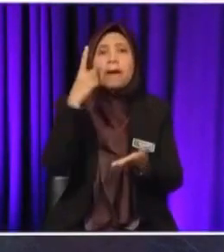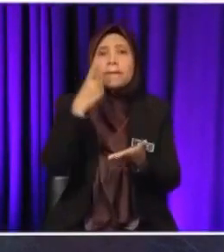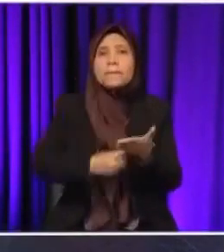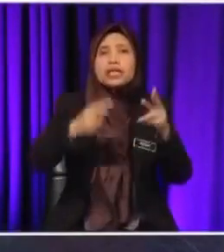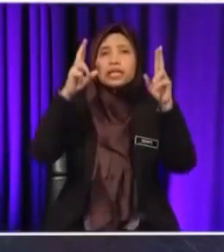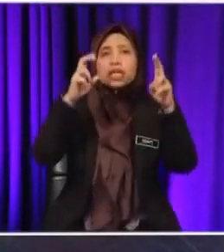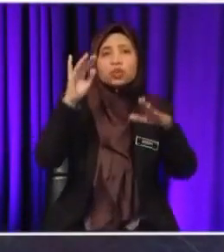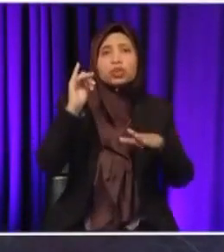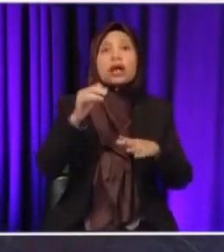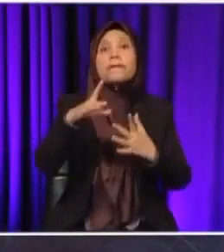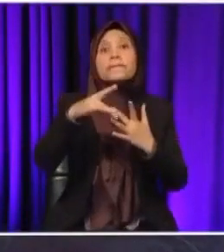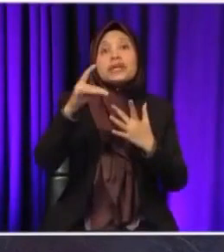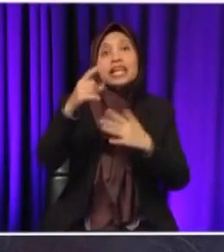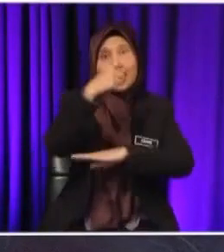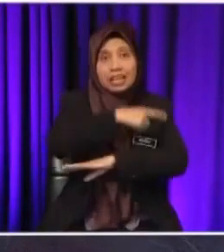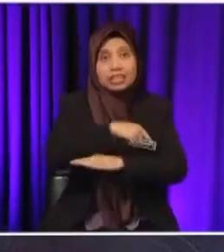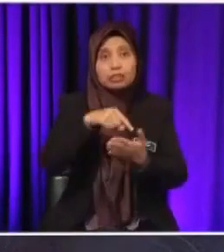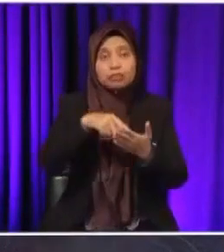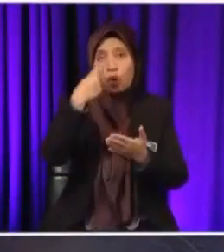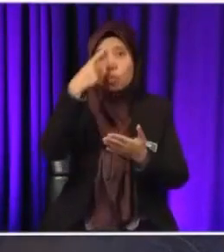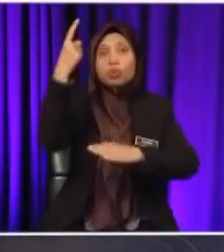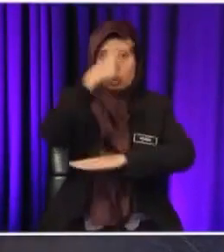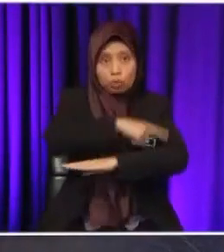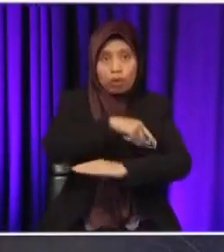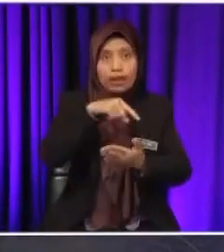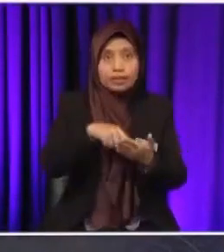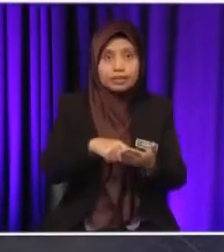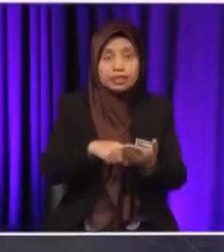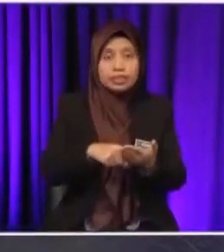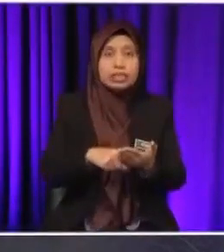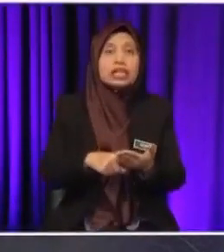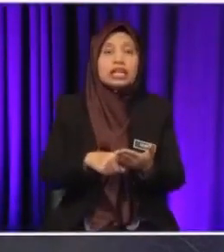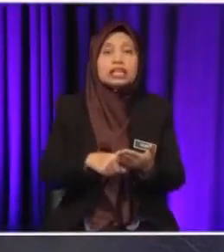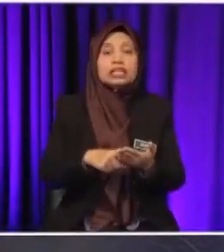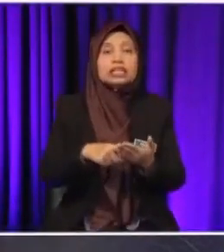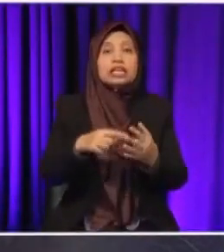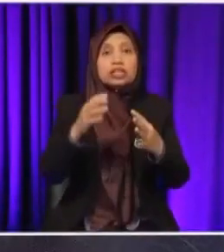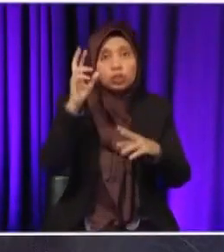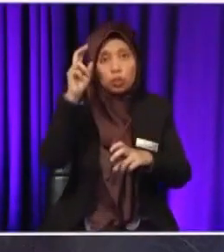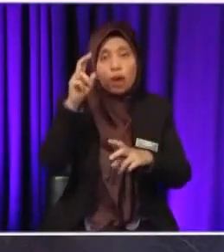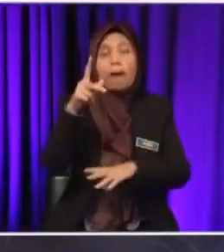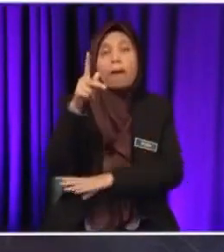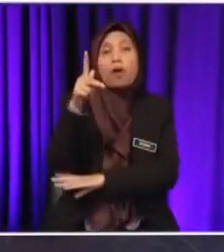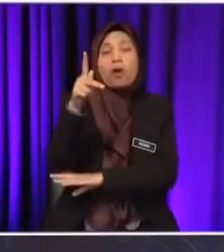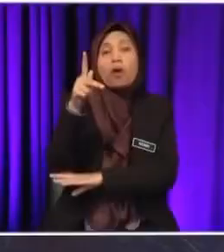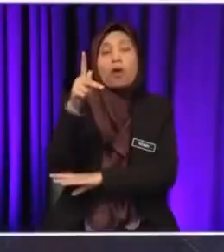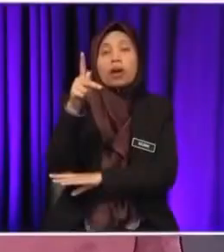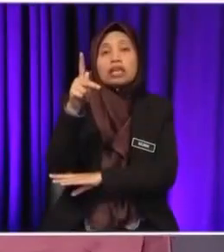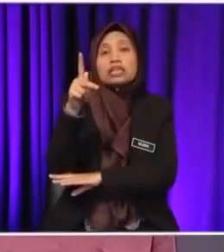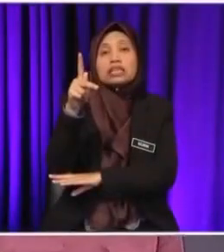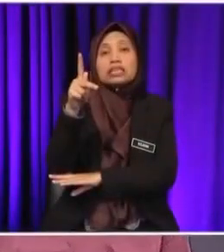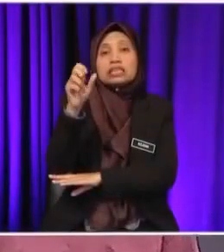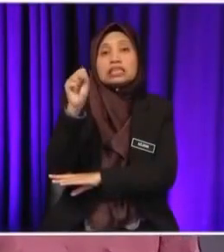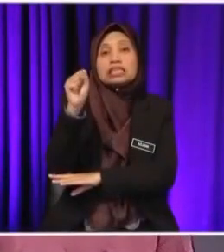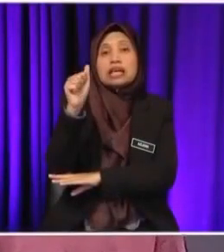cikgu. Silakan. Okey, untuk hari ini kita akan tengok Kesusasteraan Melayu Komunikatif dari sudut prosa, prosa moden, iaitu cerpen